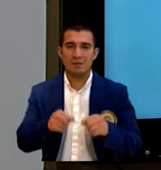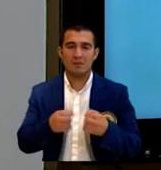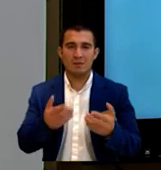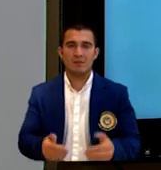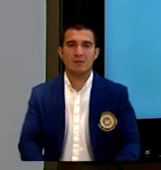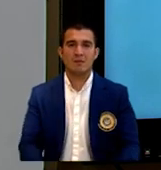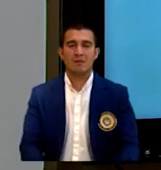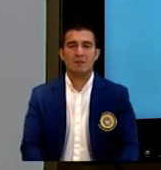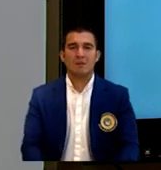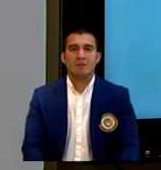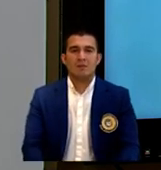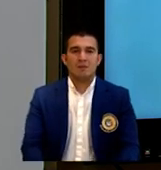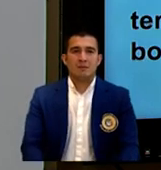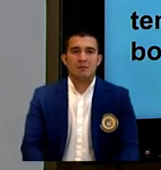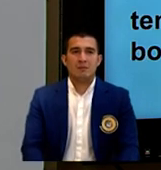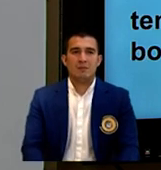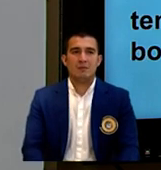mumkin bo'ladi.